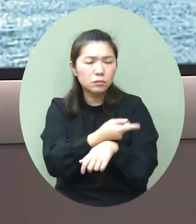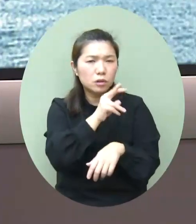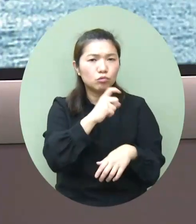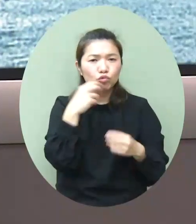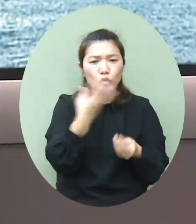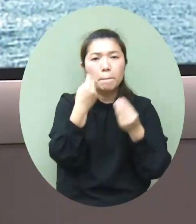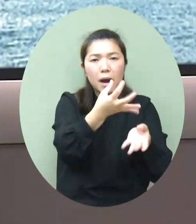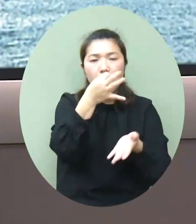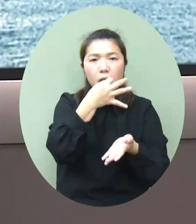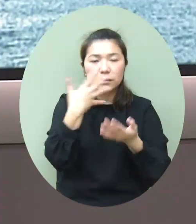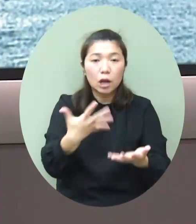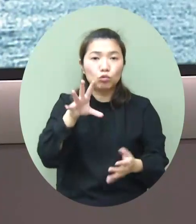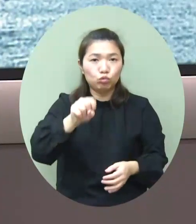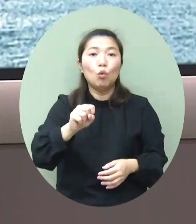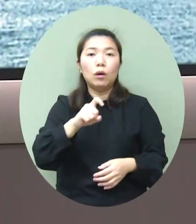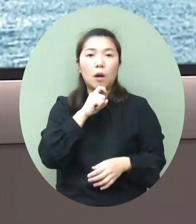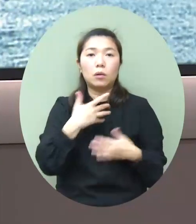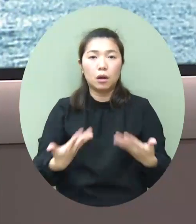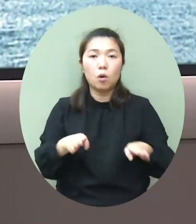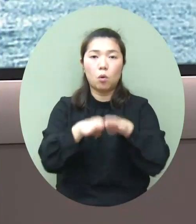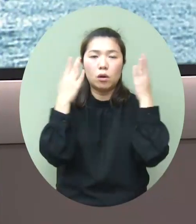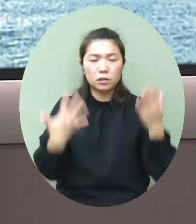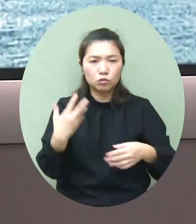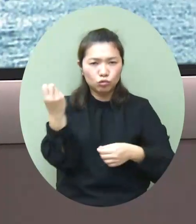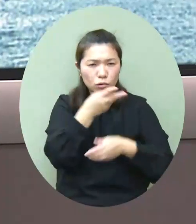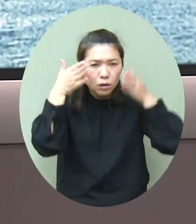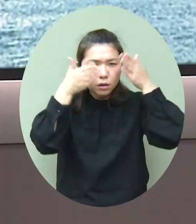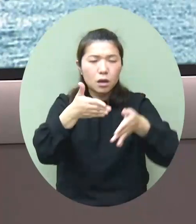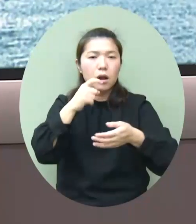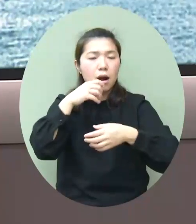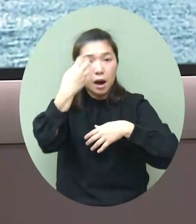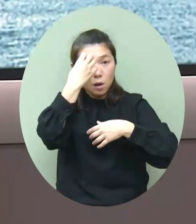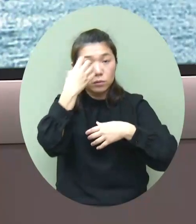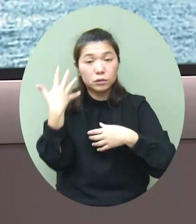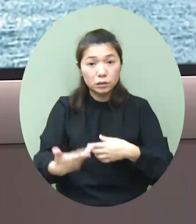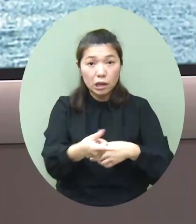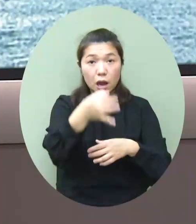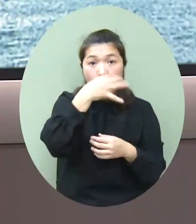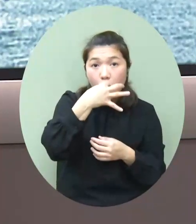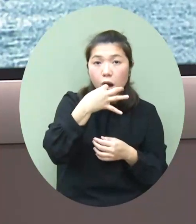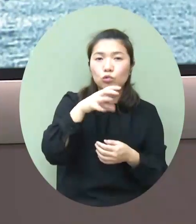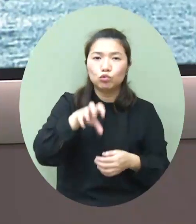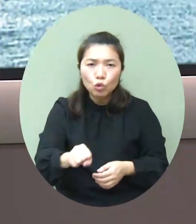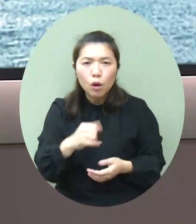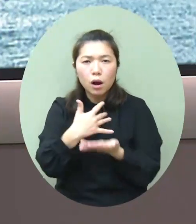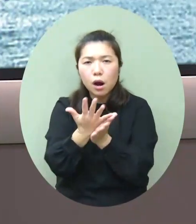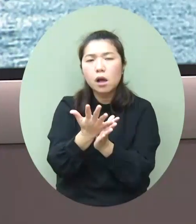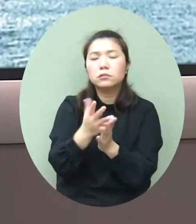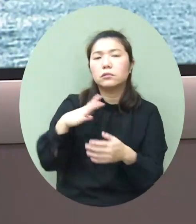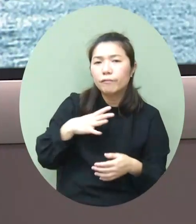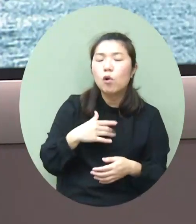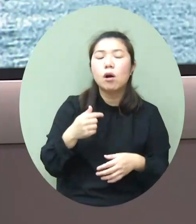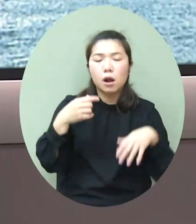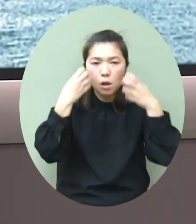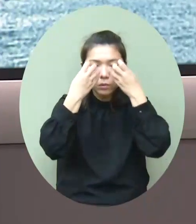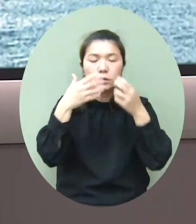断临床的情况来处方，现在已经使用了，我们也继续密切监察使用这个药物的供应还有